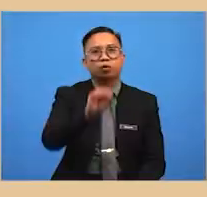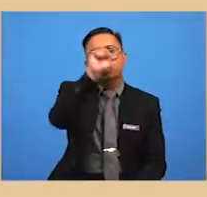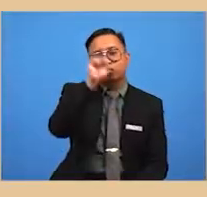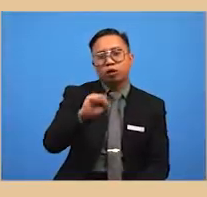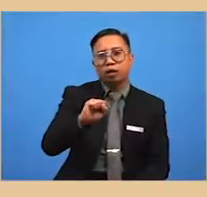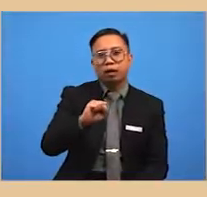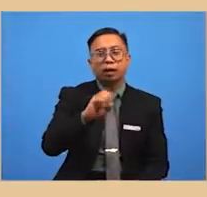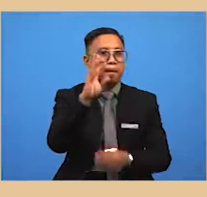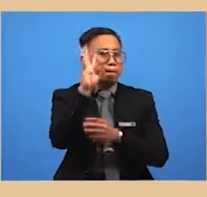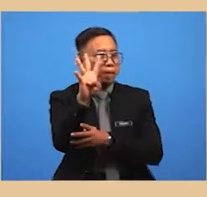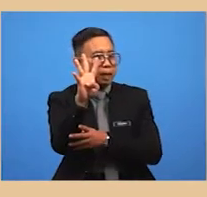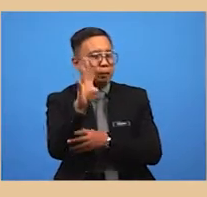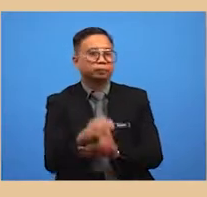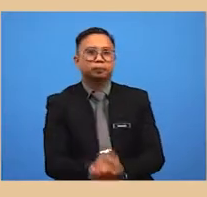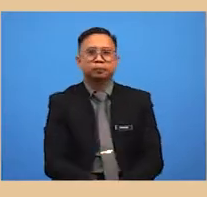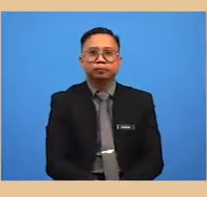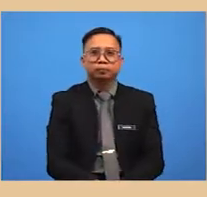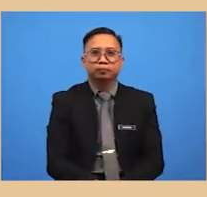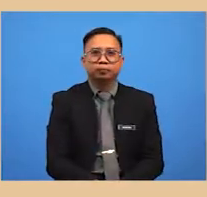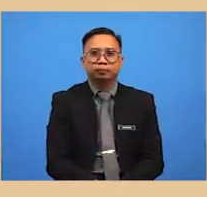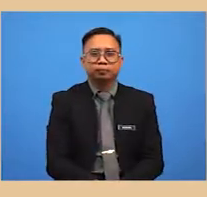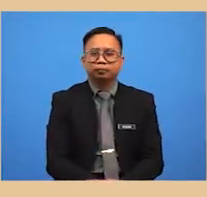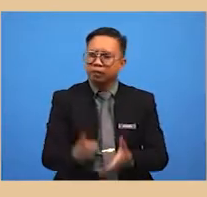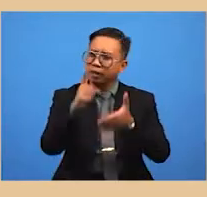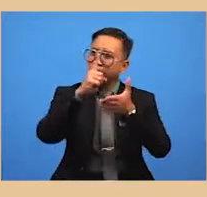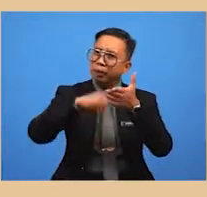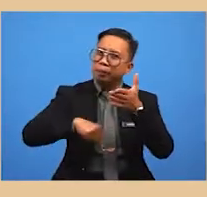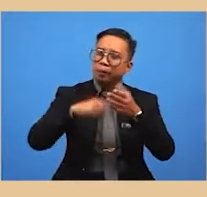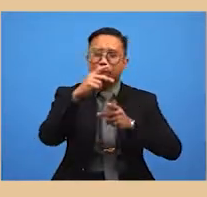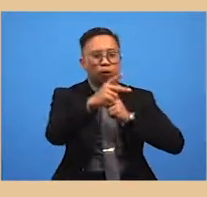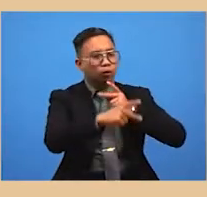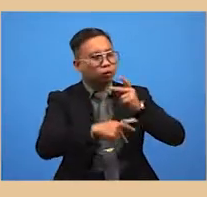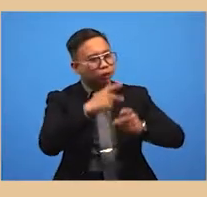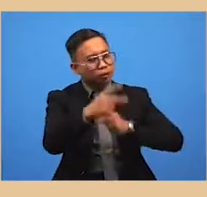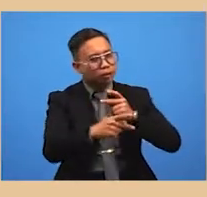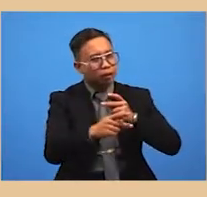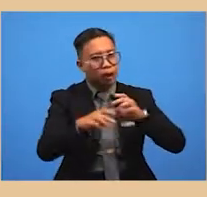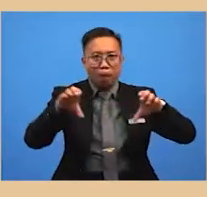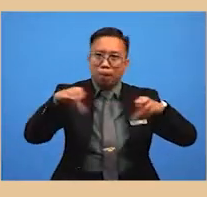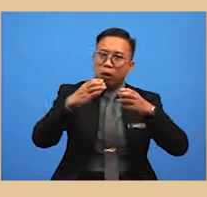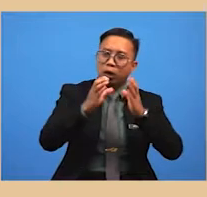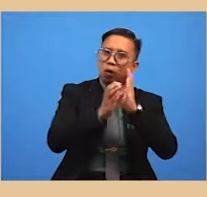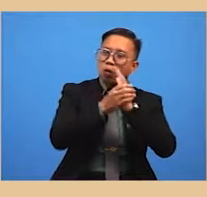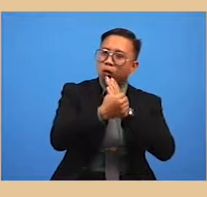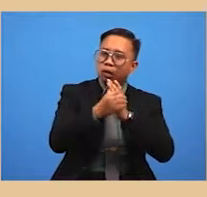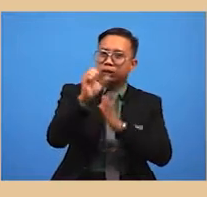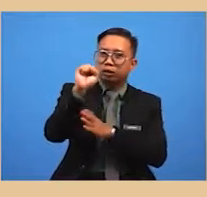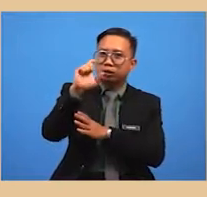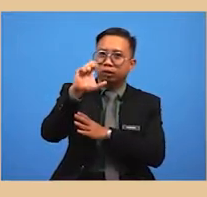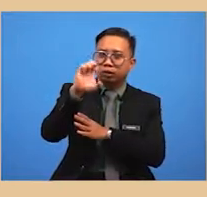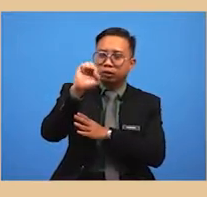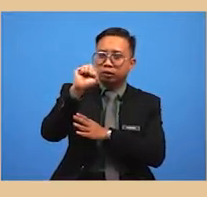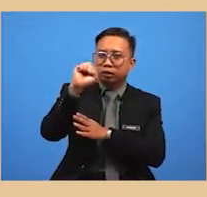Soalan yang keempat pula, apakah proses yang dijalankan oleh sel induk